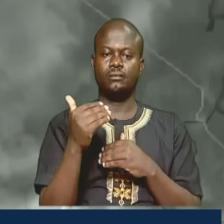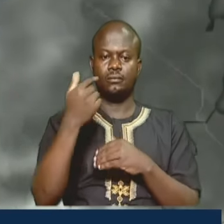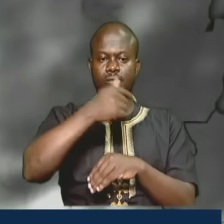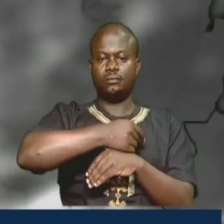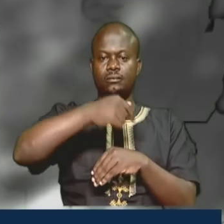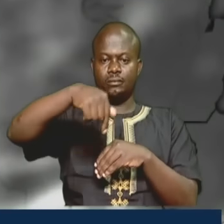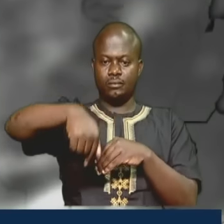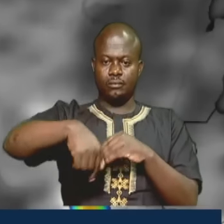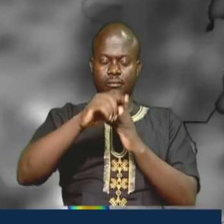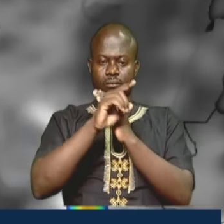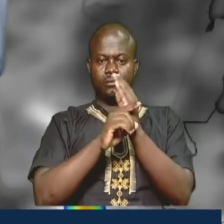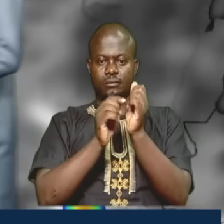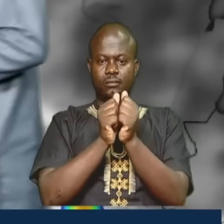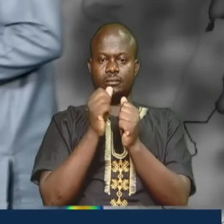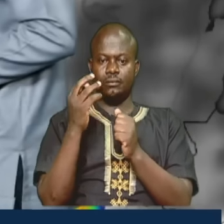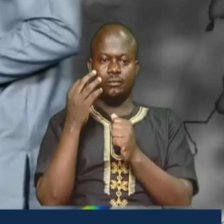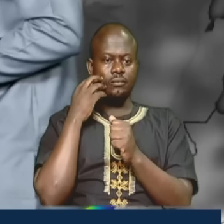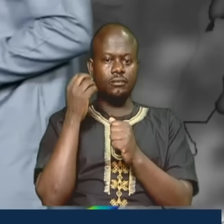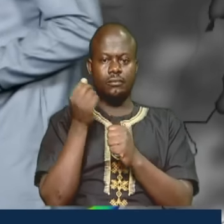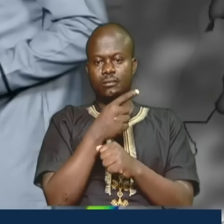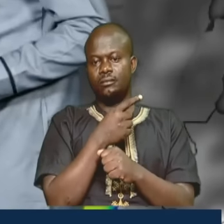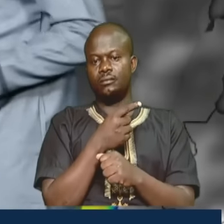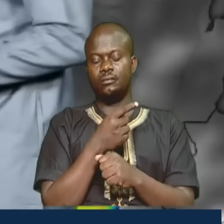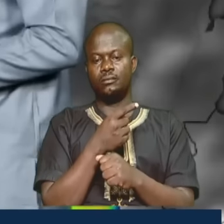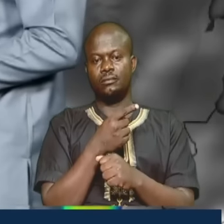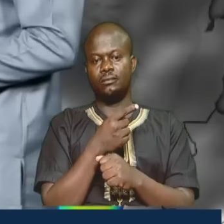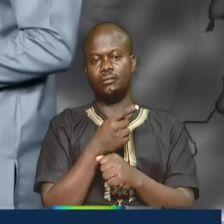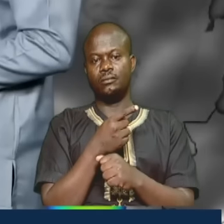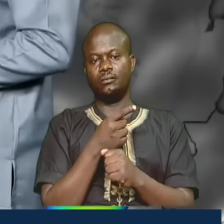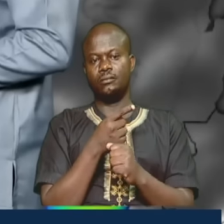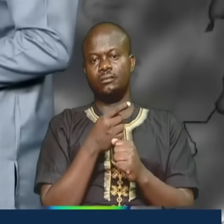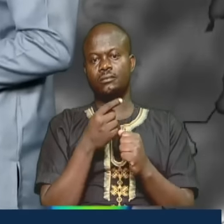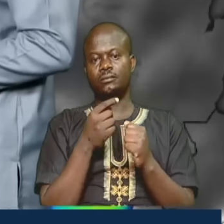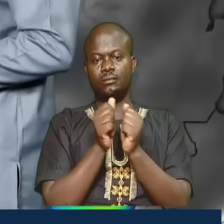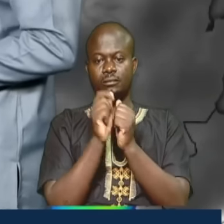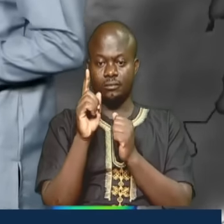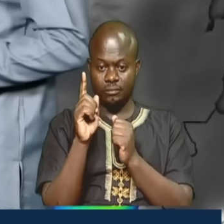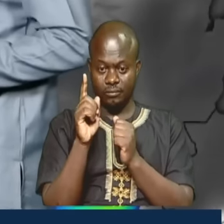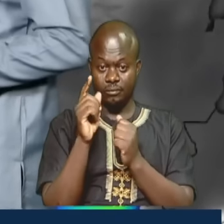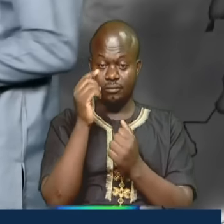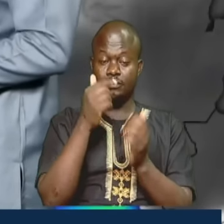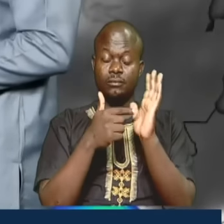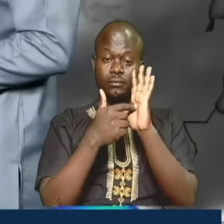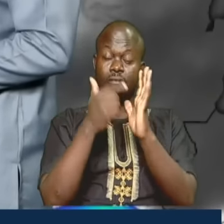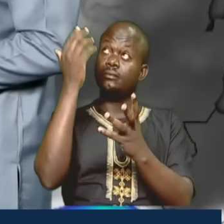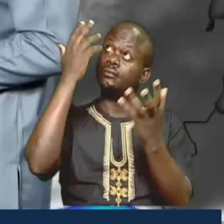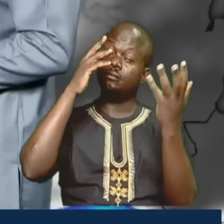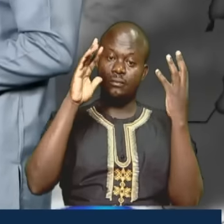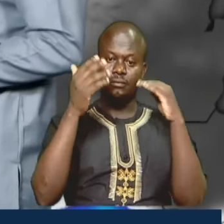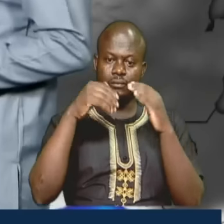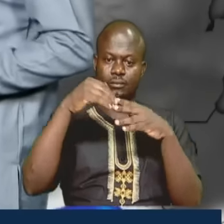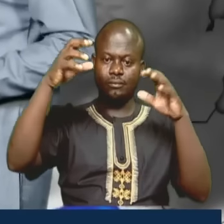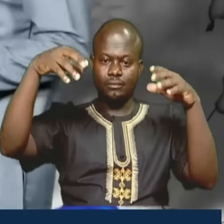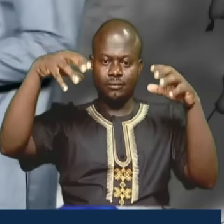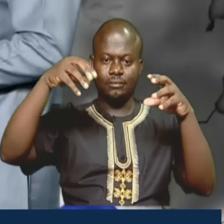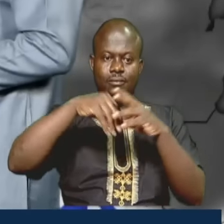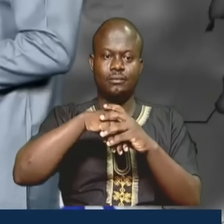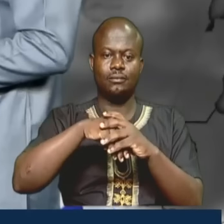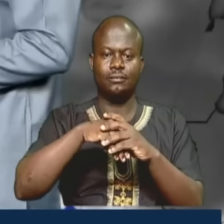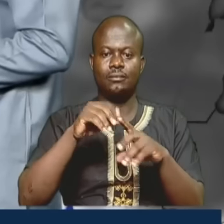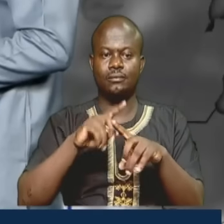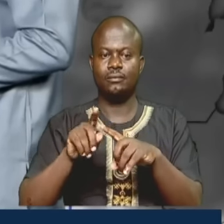munsi tariki ya 16 Ugushyingo, ikirere cy'u Rwanda cyaranzwe n'ibicu byiganje byaje gutanga imvura mu bice